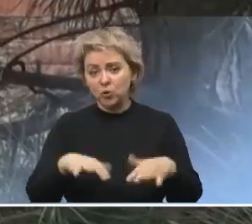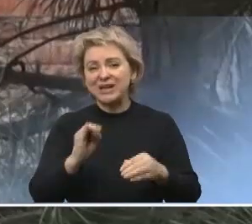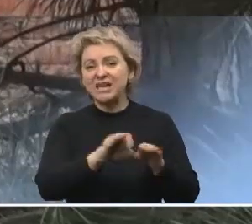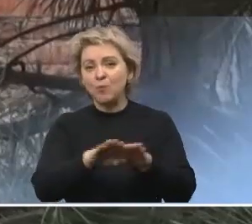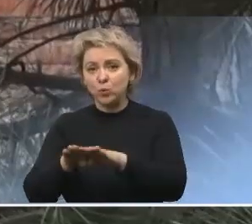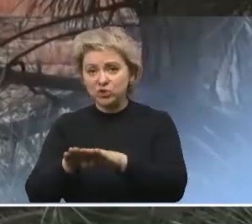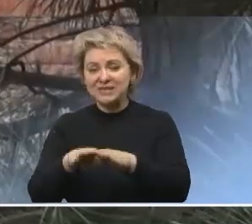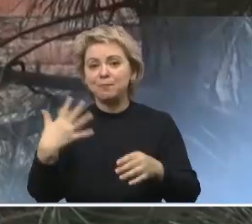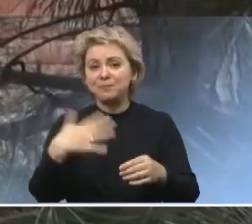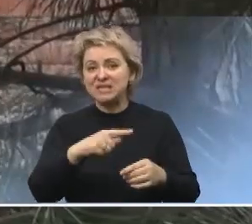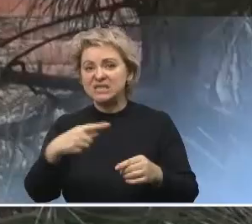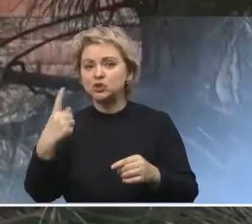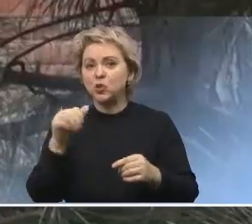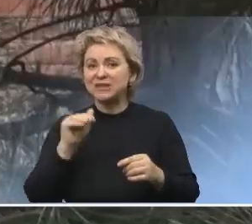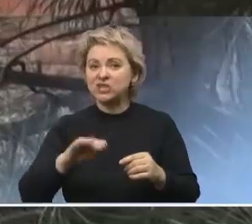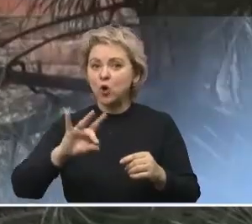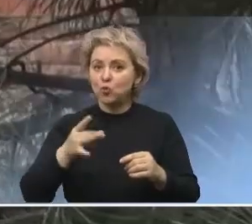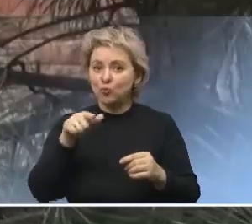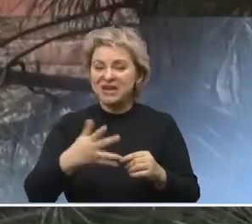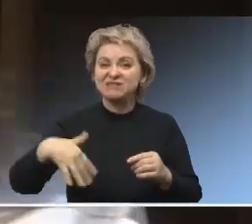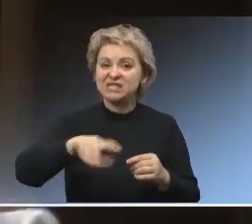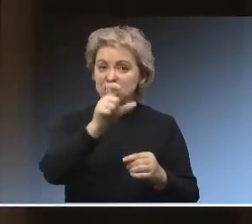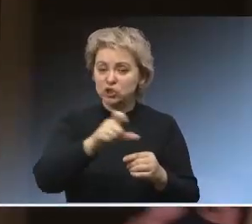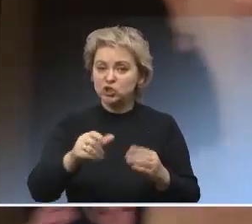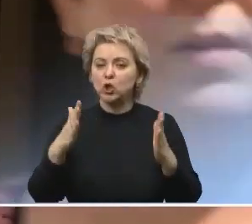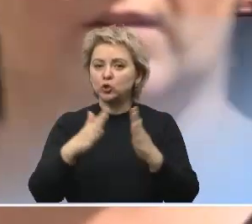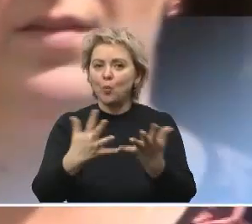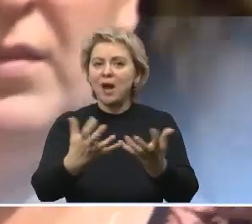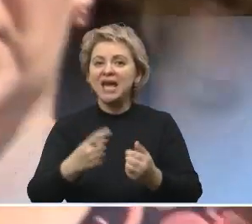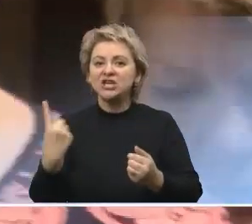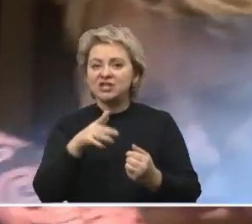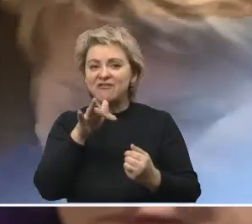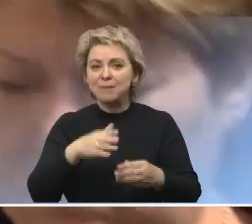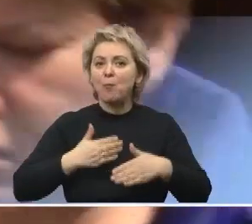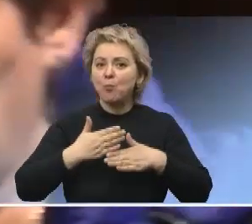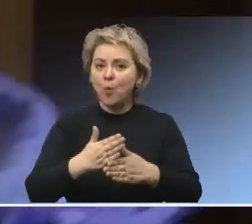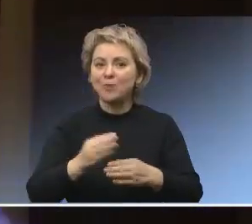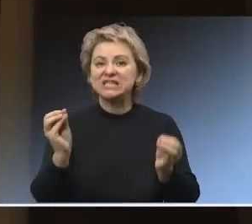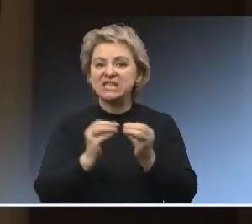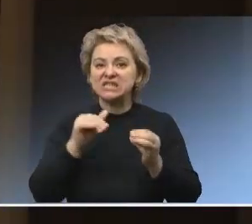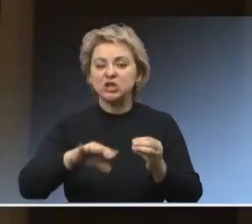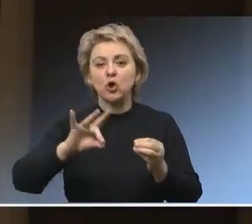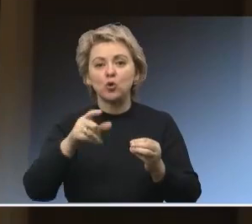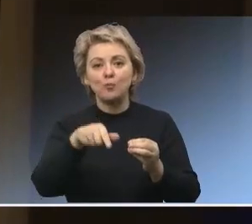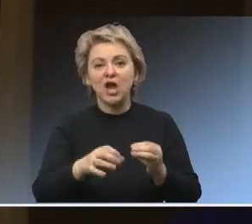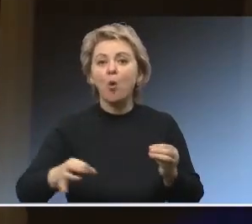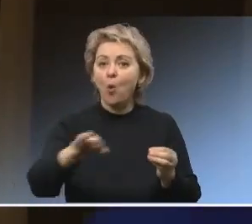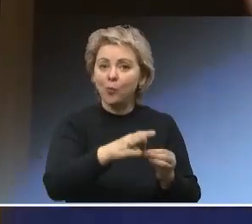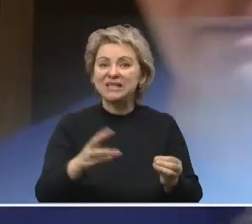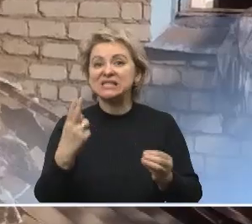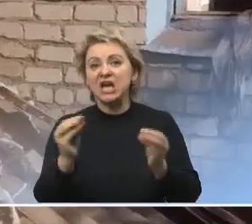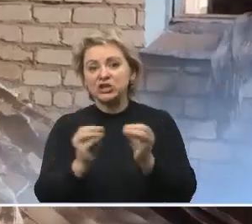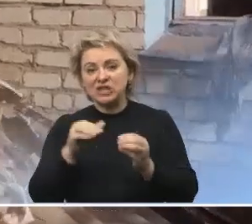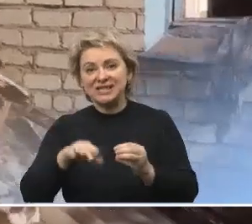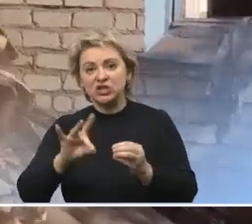имущества 50 до 100 тысяч рублей. Все жильцы дома получат единовременную помощь по 10 тысяч рублей от области и столько